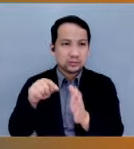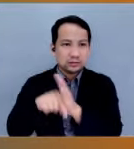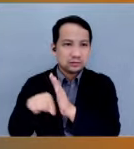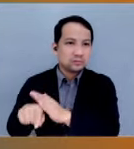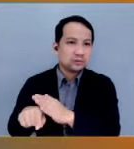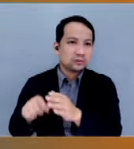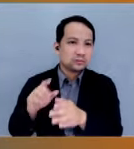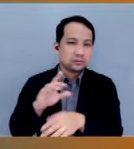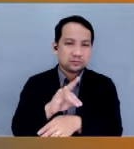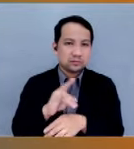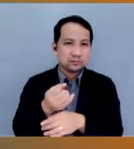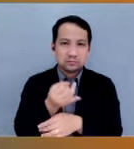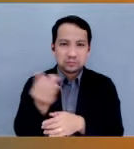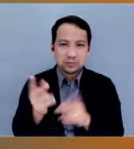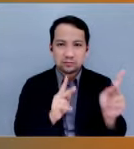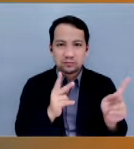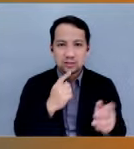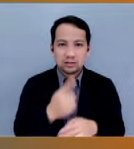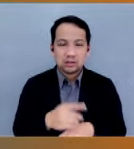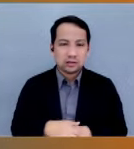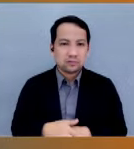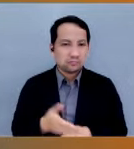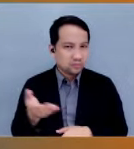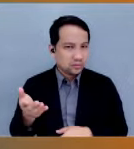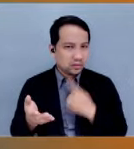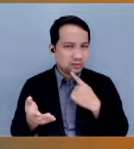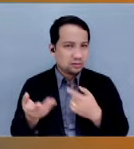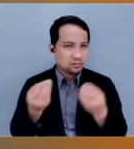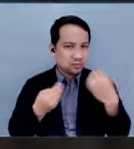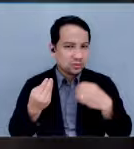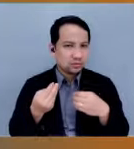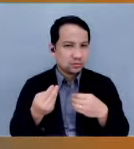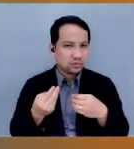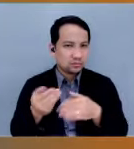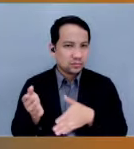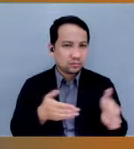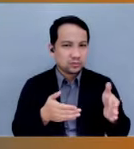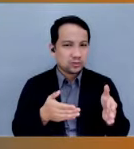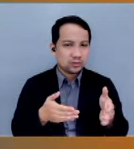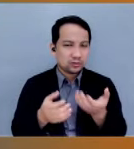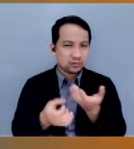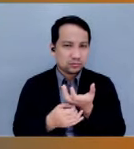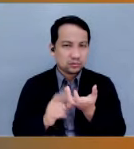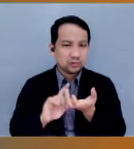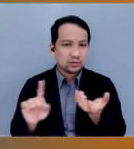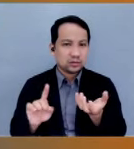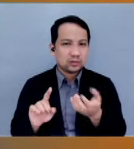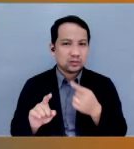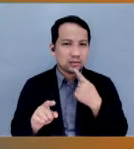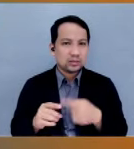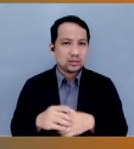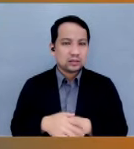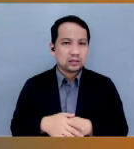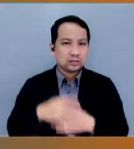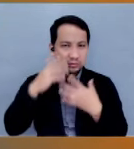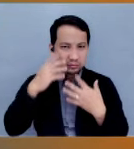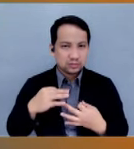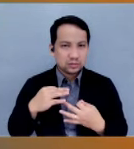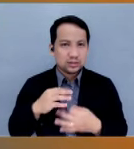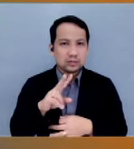kinumpirma ng ilang residente roon, kaya't di raw malabong binalaklutuin si Kilua. Itinanggi naman ito ng suspect. Desidido ngayon si Vina